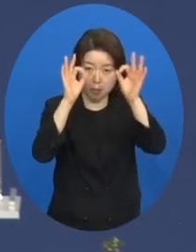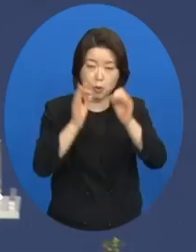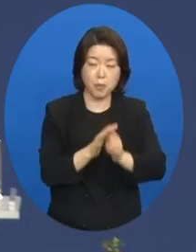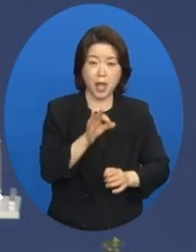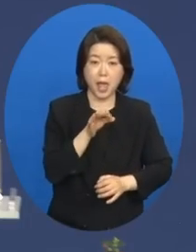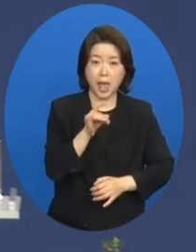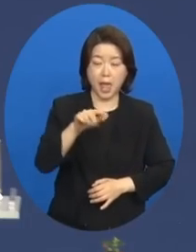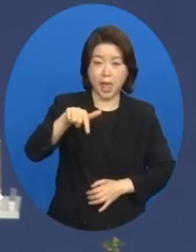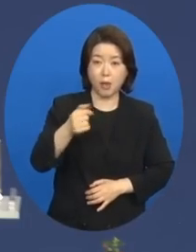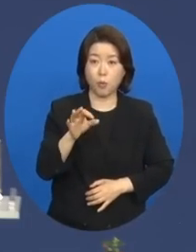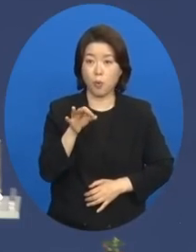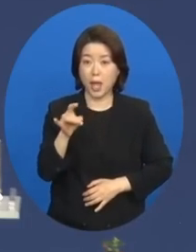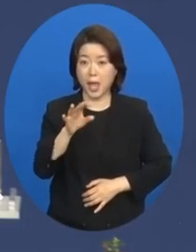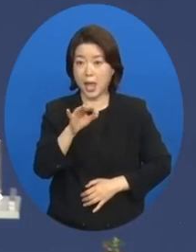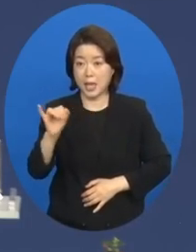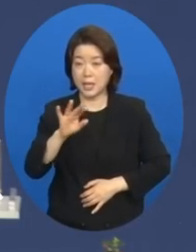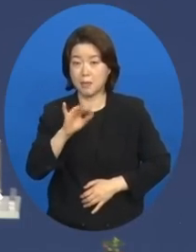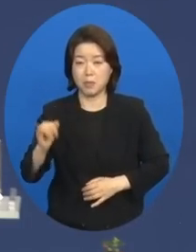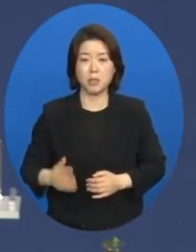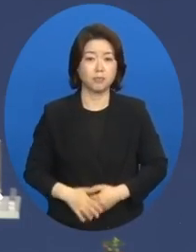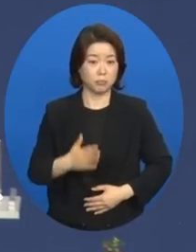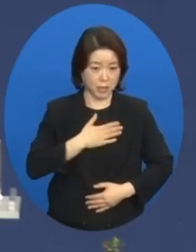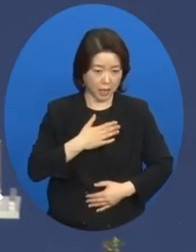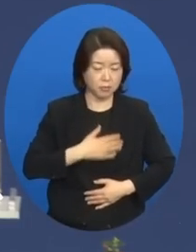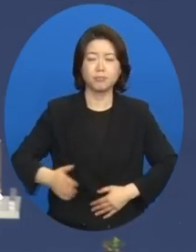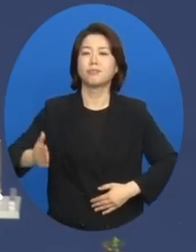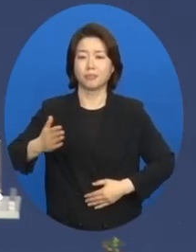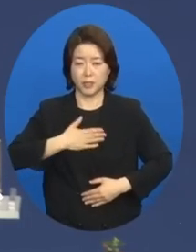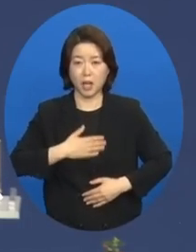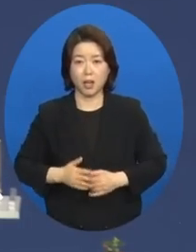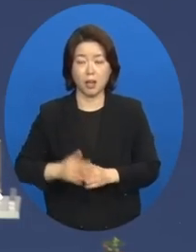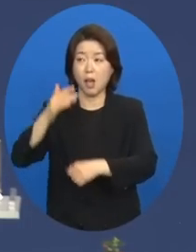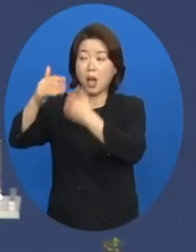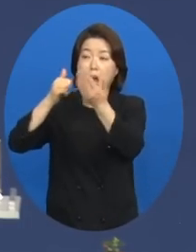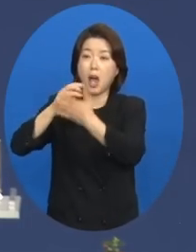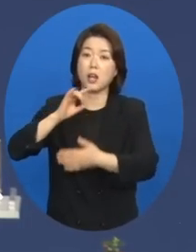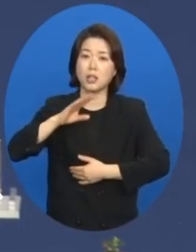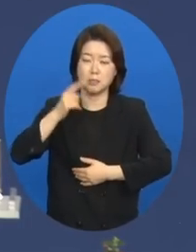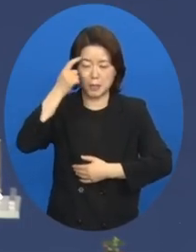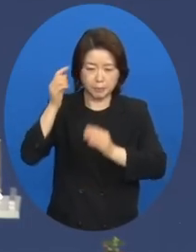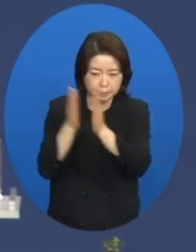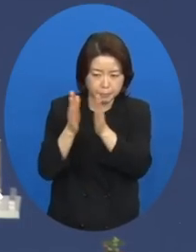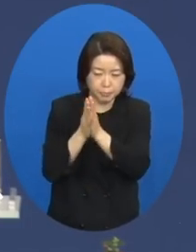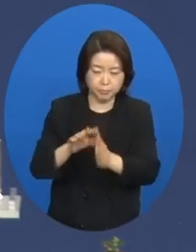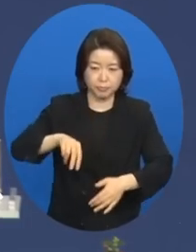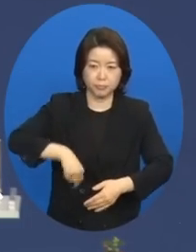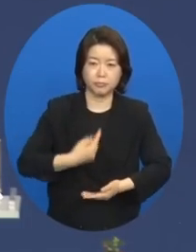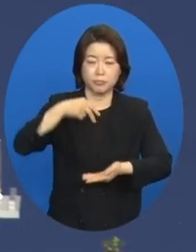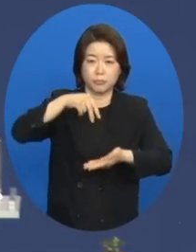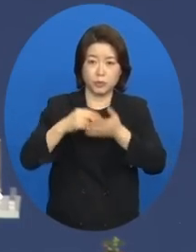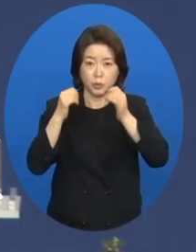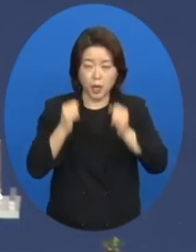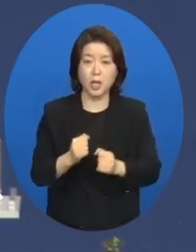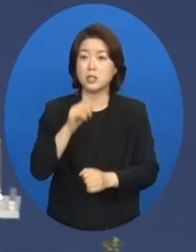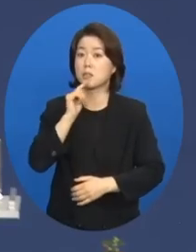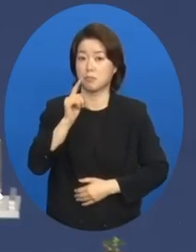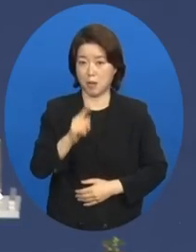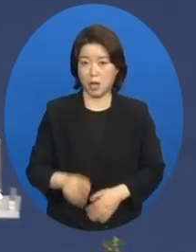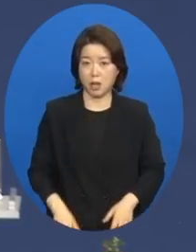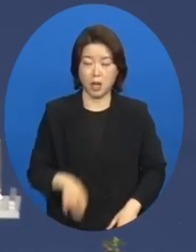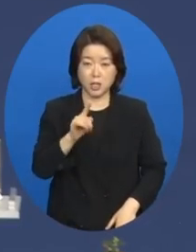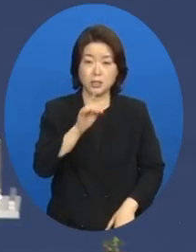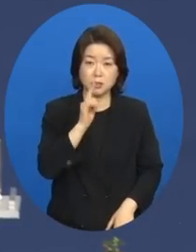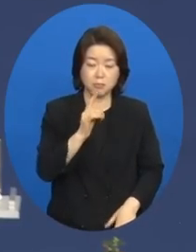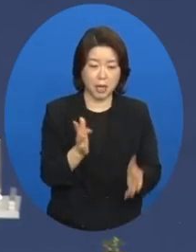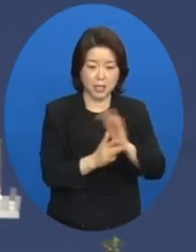에이미 이런 표현이 있는데, 나는 나다, 즉 하나님만이, 스스로 자존하시는 하나님만이 쓸 수 있는 말이에요. 그 말을